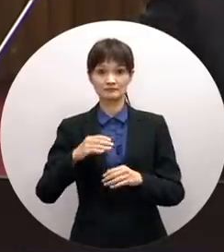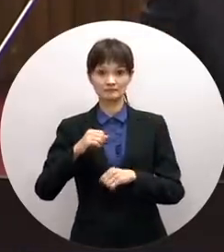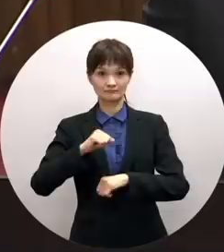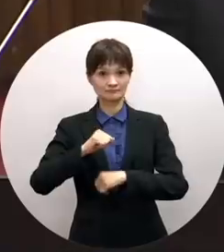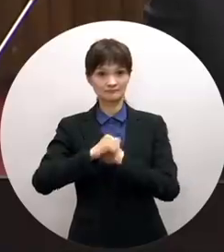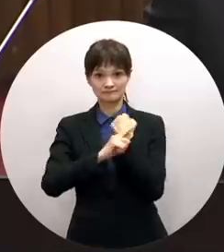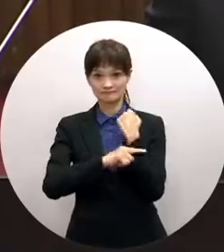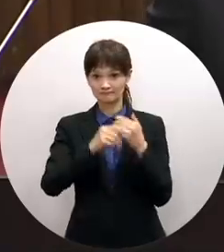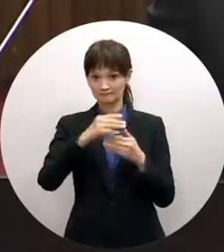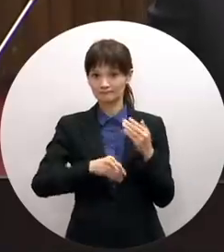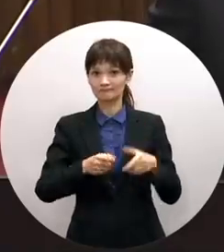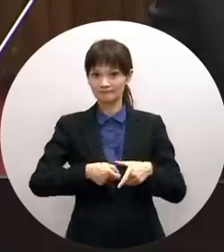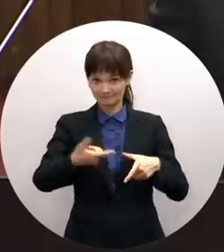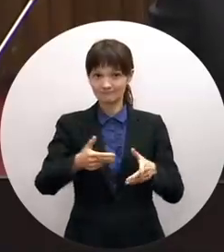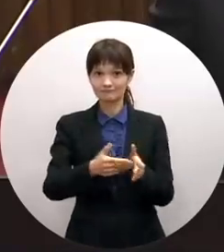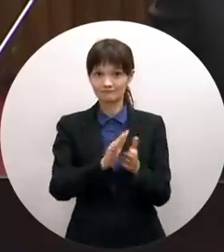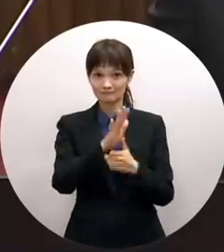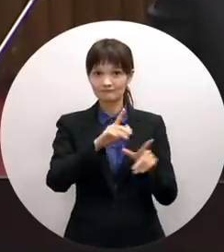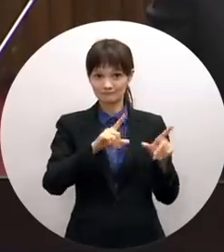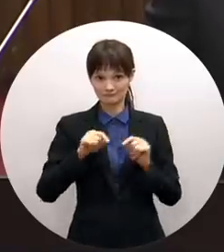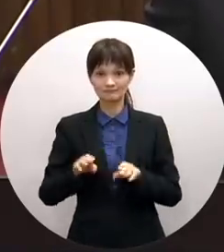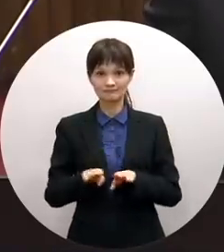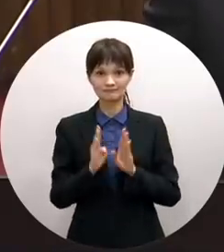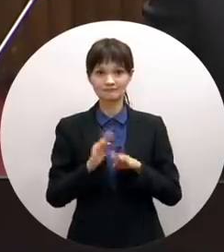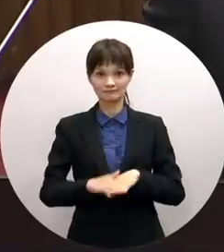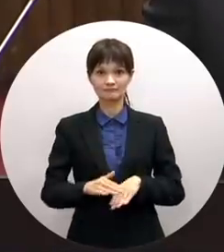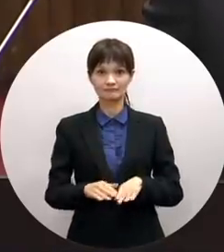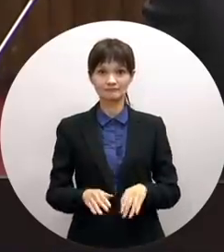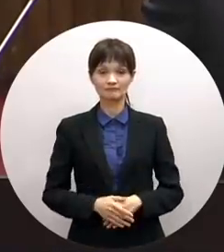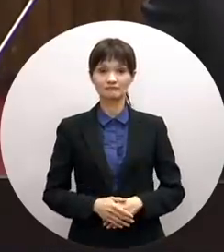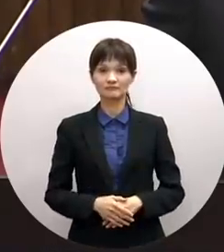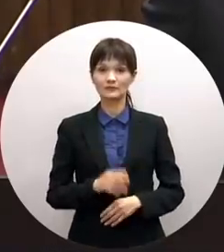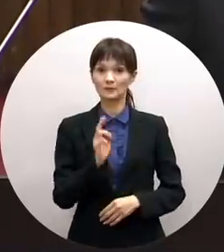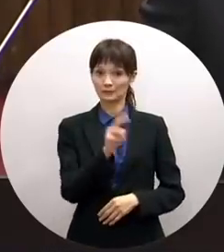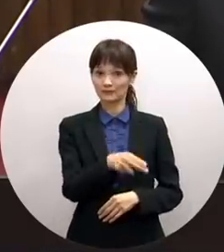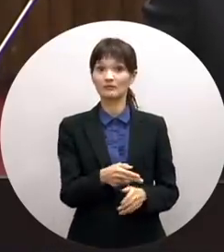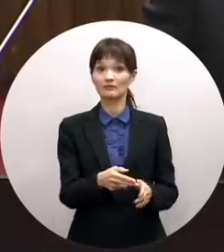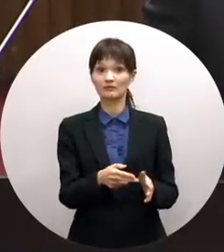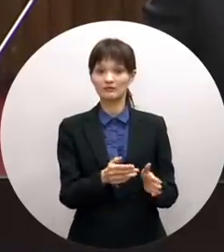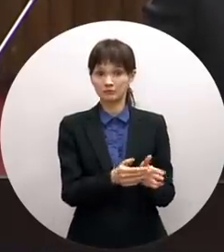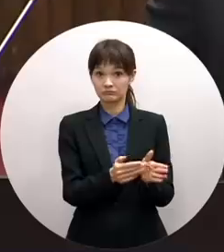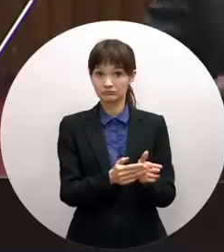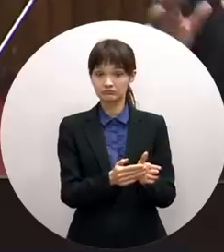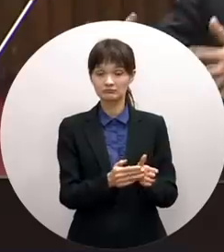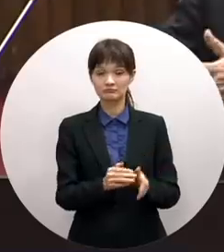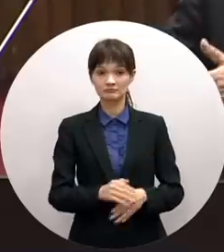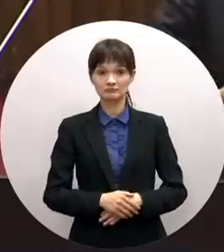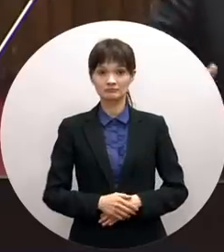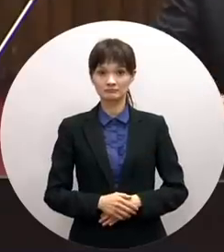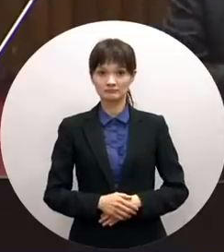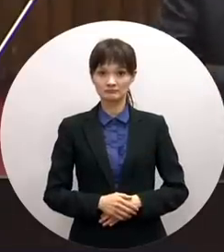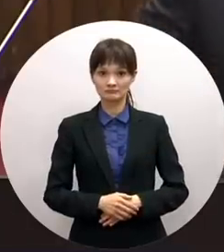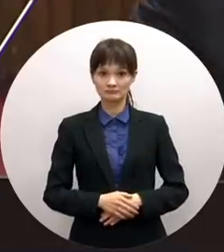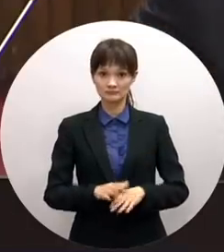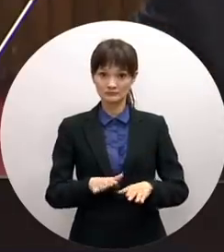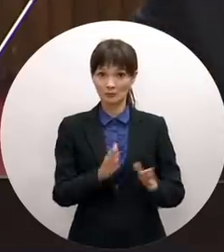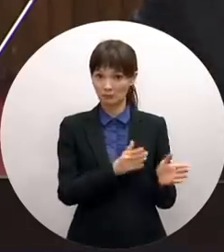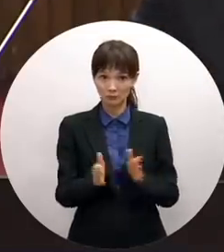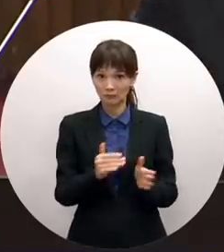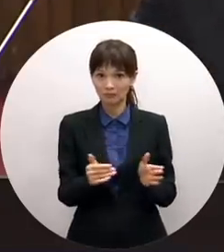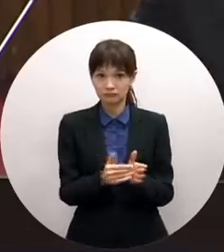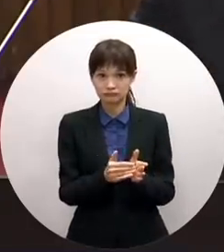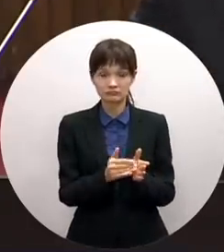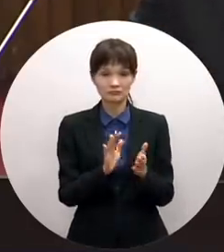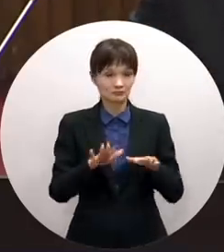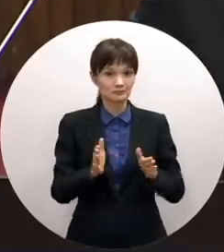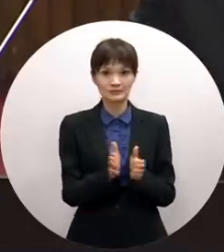就执行。 你打算什么时候开始上路？ 已经交代他们已经在整个这些就马上要做了， 一两